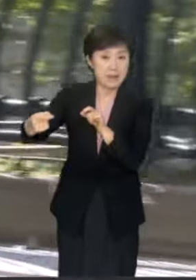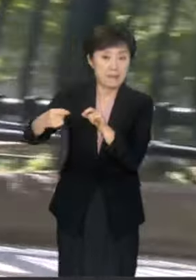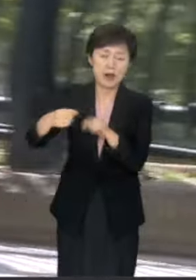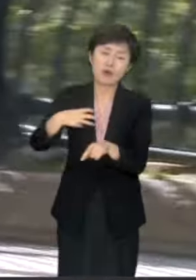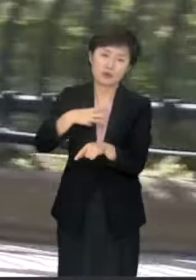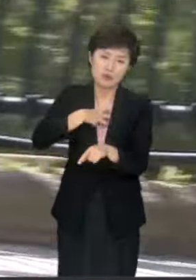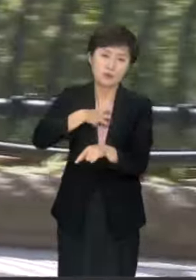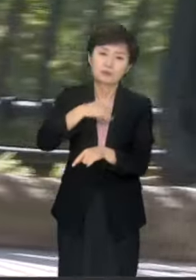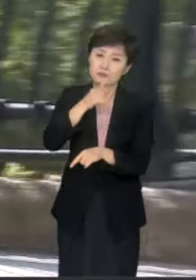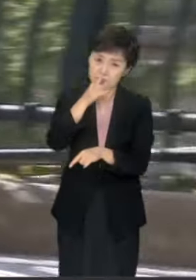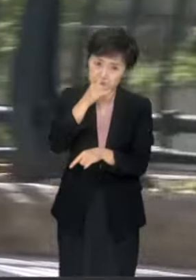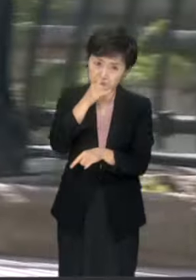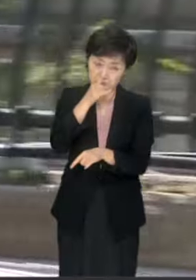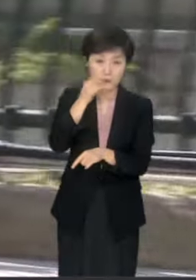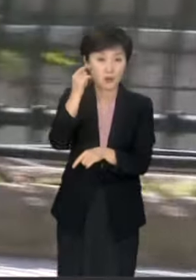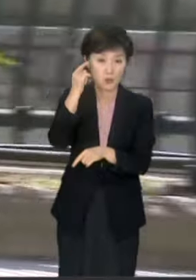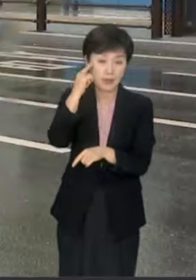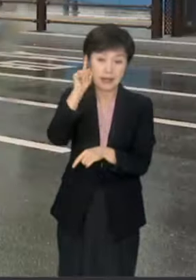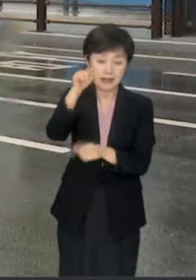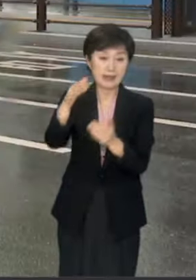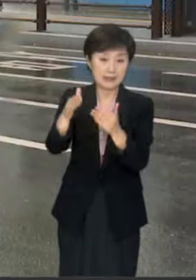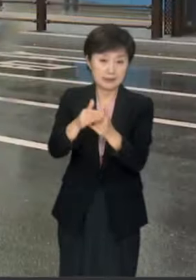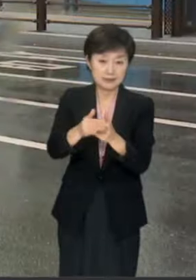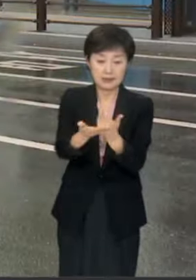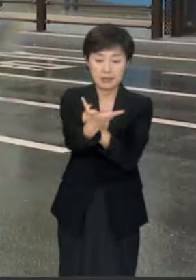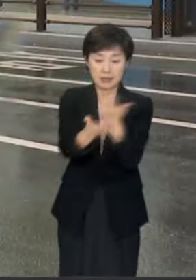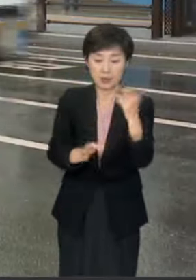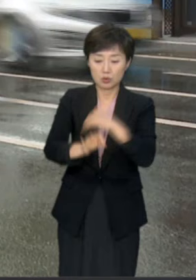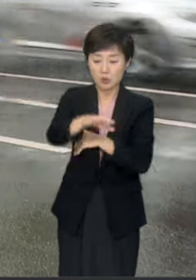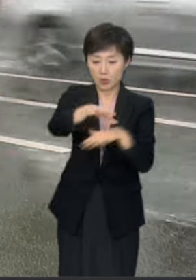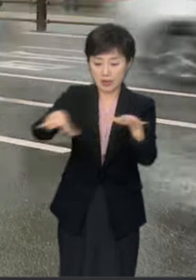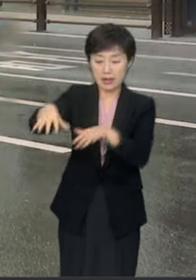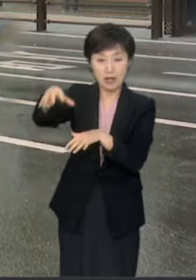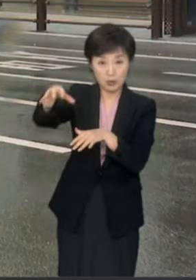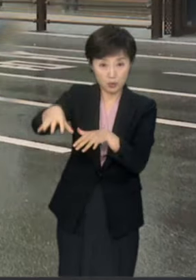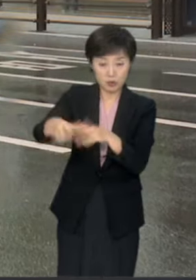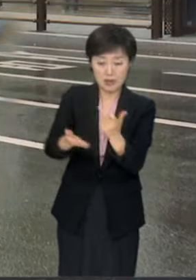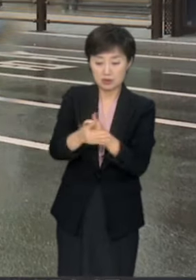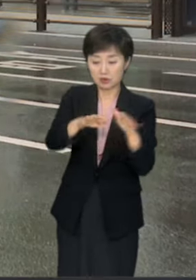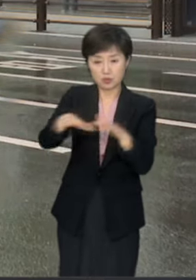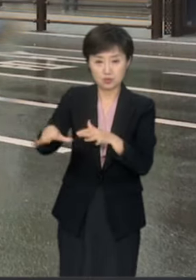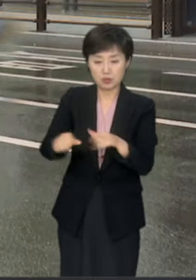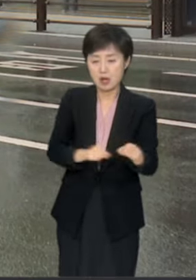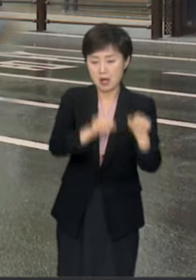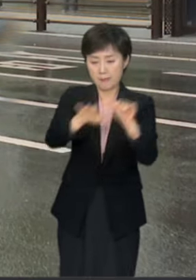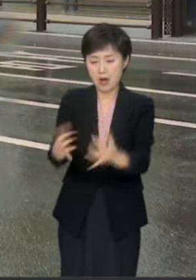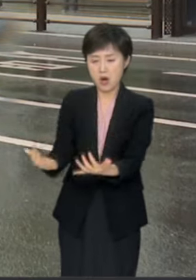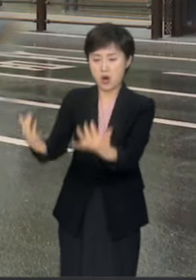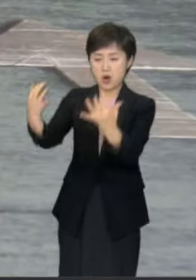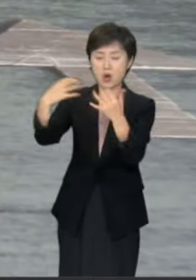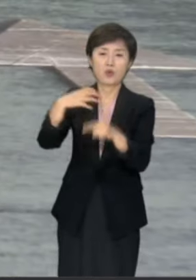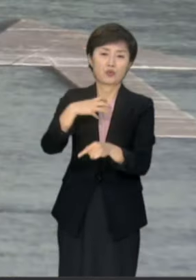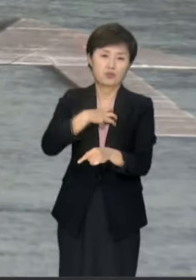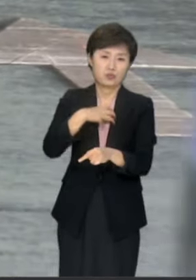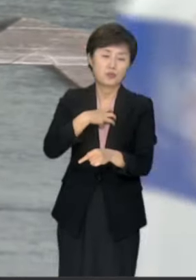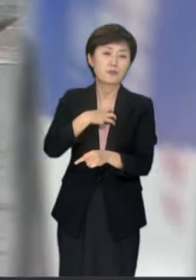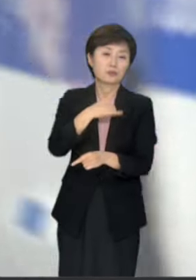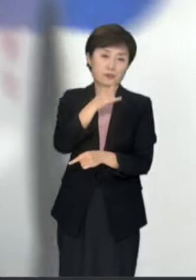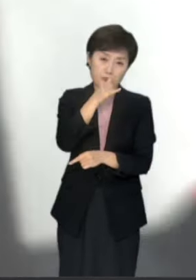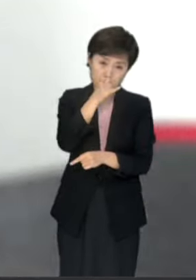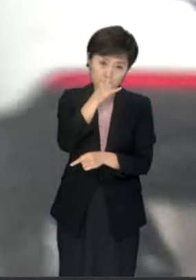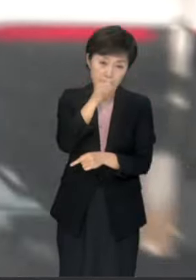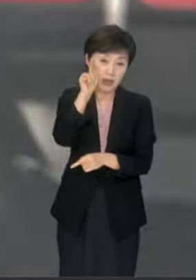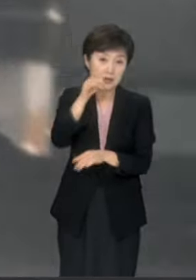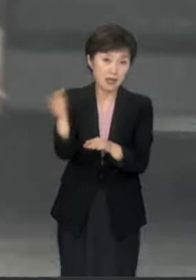안전사고에 주의가 필요하겠는데요. 내일까지 강원 동해안과 영남 해안, 제주 해안에는 높은 너울성 파도가 밀려오는 곳이 있겠습니다.